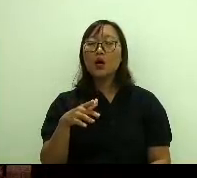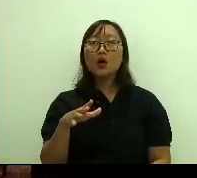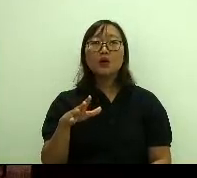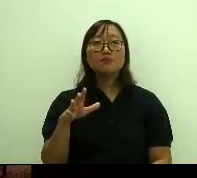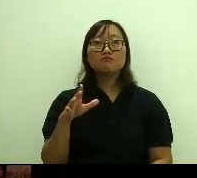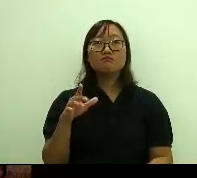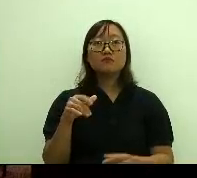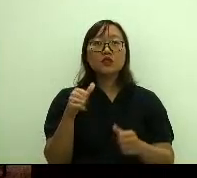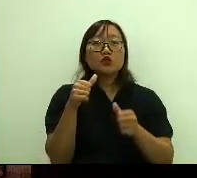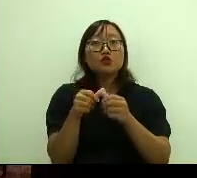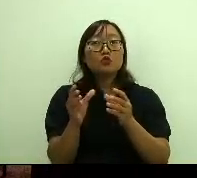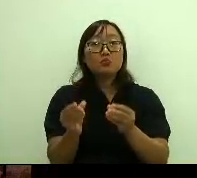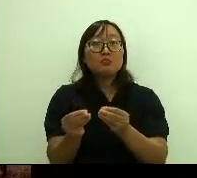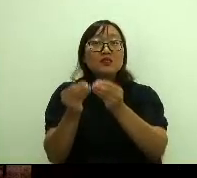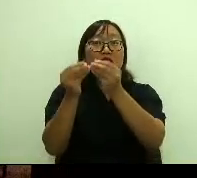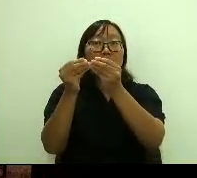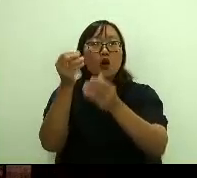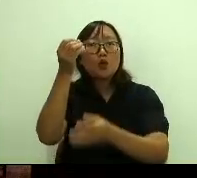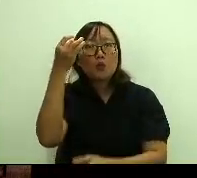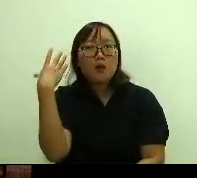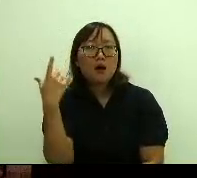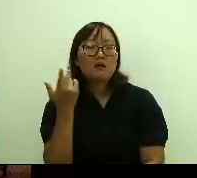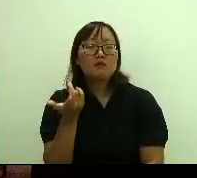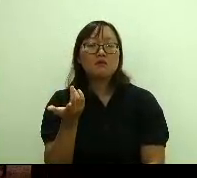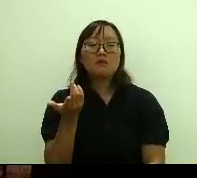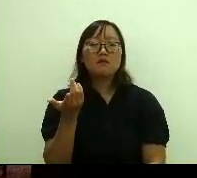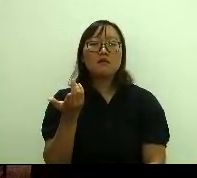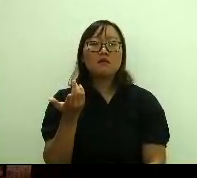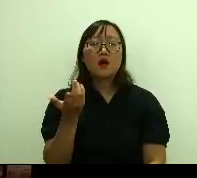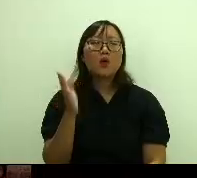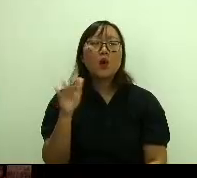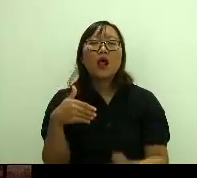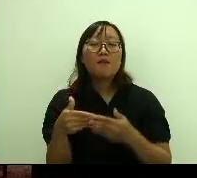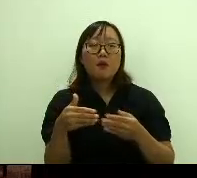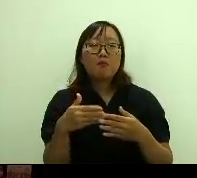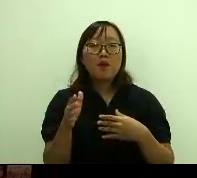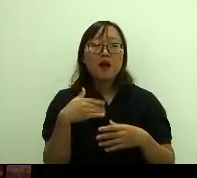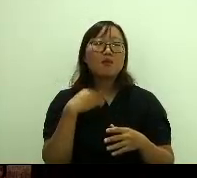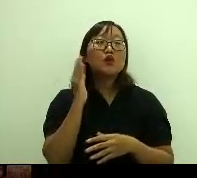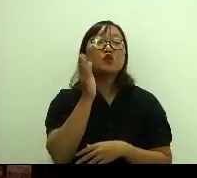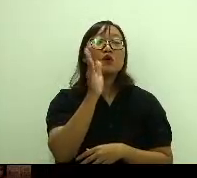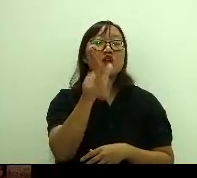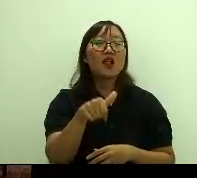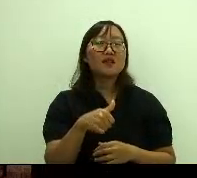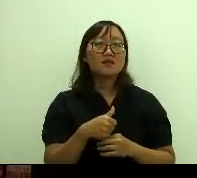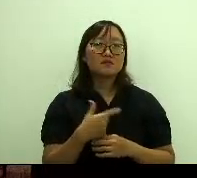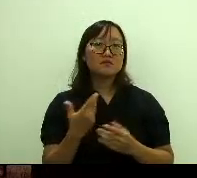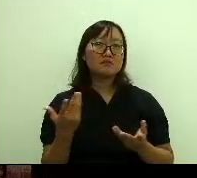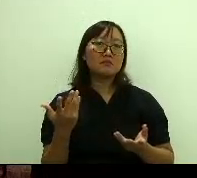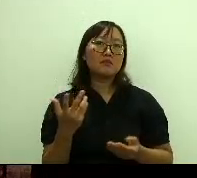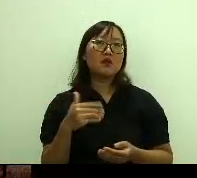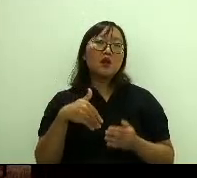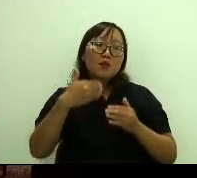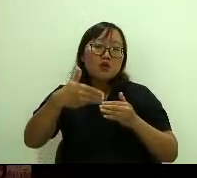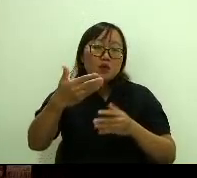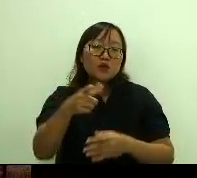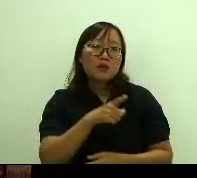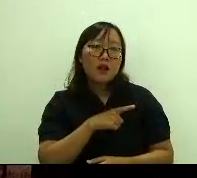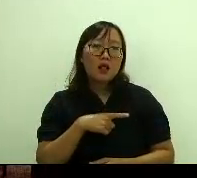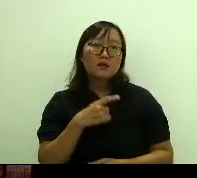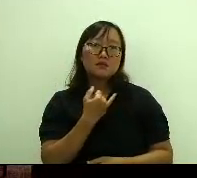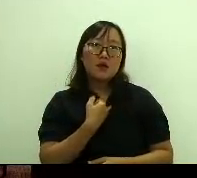kalau didatangi orang atau ada sesuatu ya yang menghampiri dirinya, ya sehingga ketika jaring